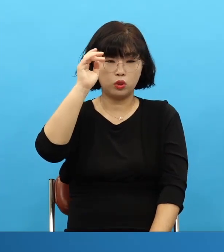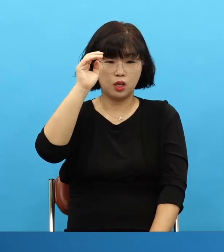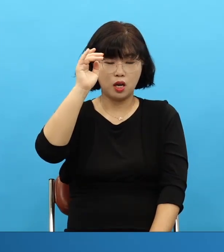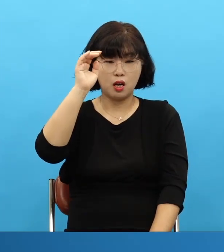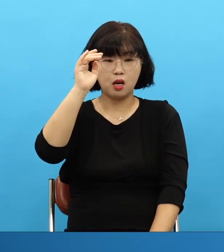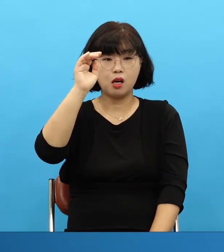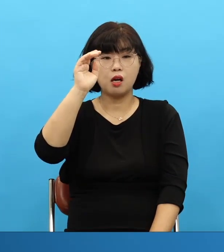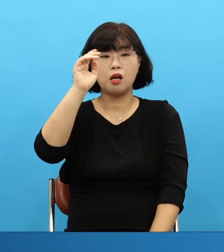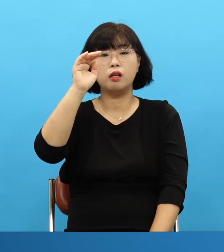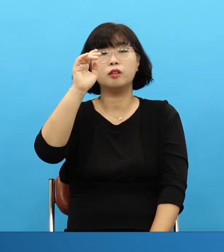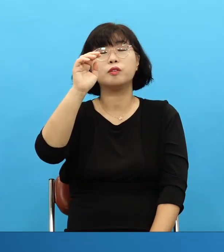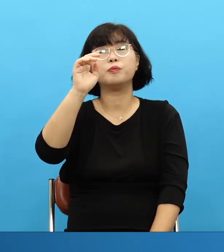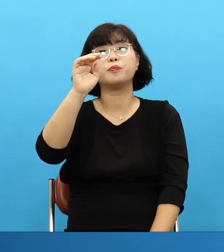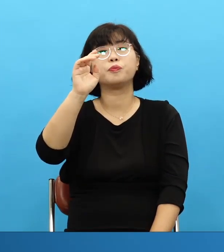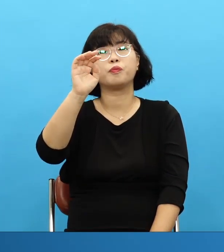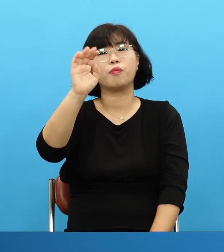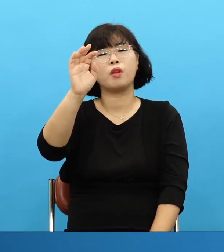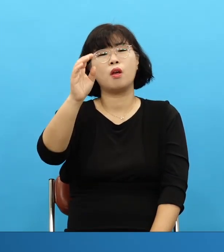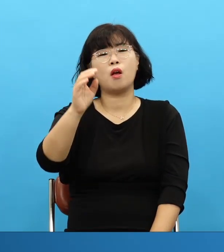끌리도다.